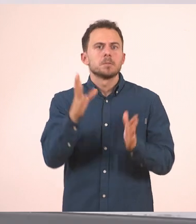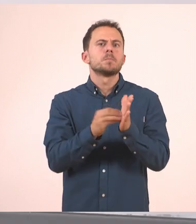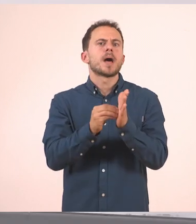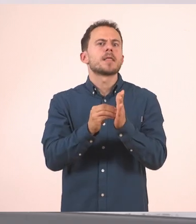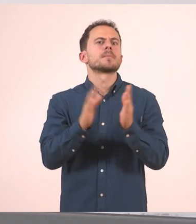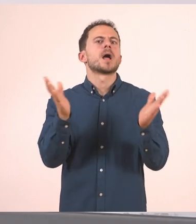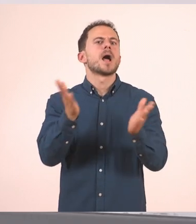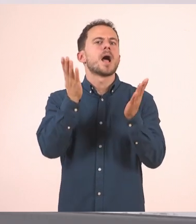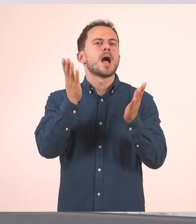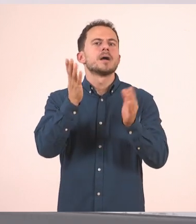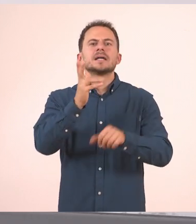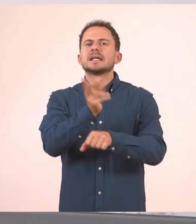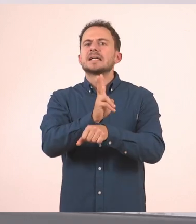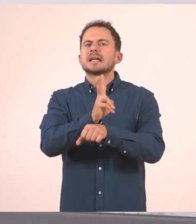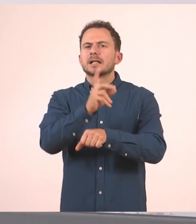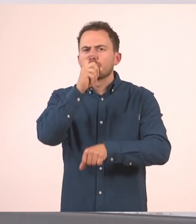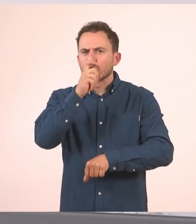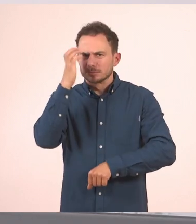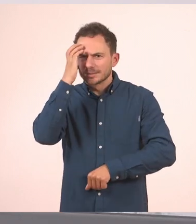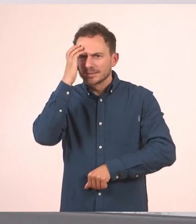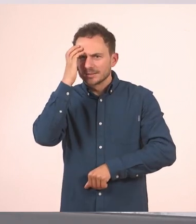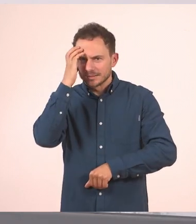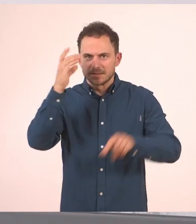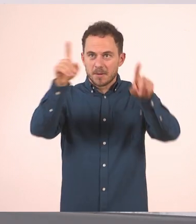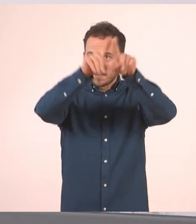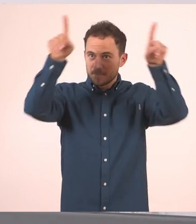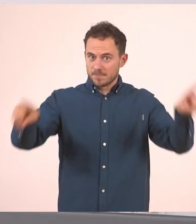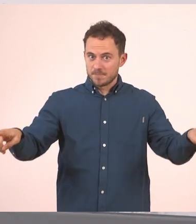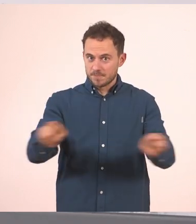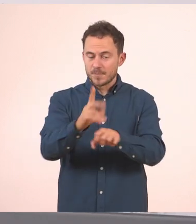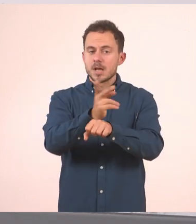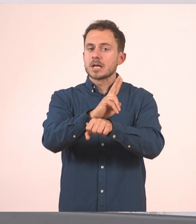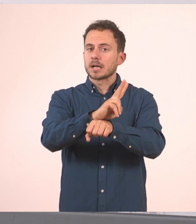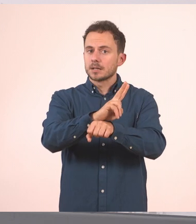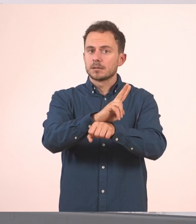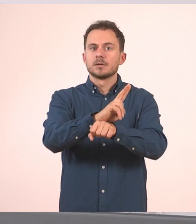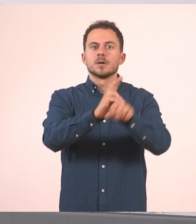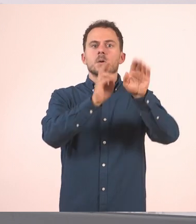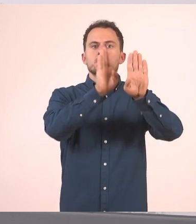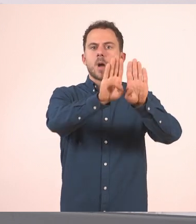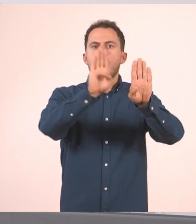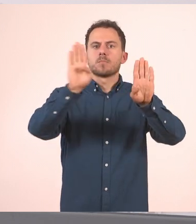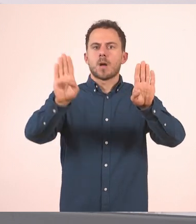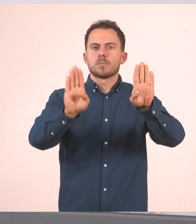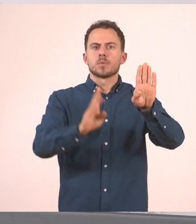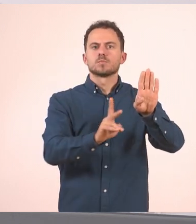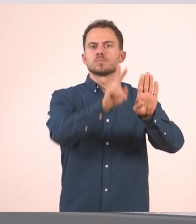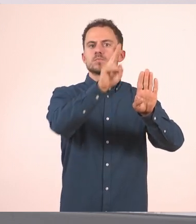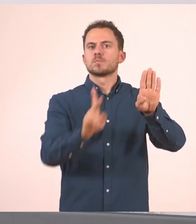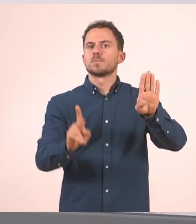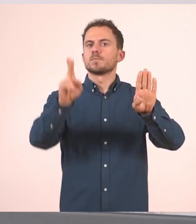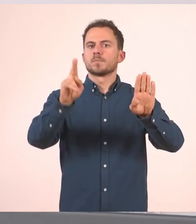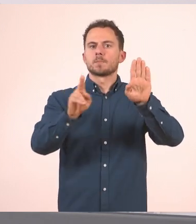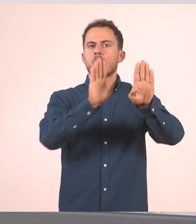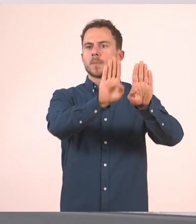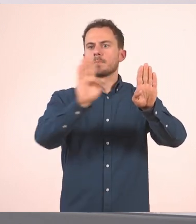χαρτόνι, το μοιράζαμε στα τρία και παίρνουμε ένα και άλλο ένα